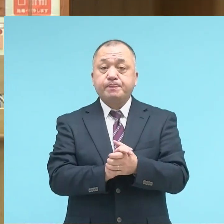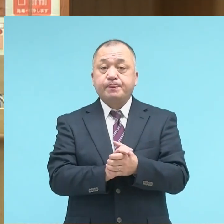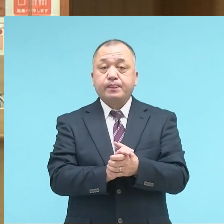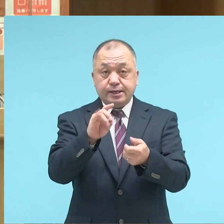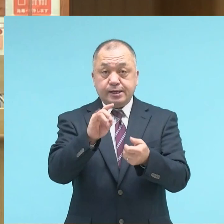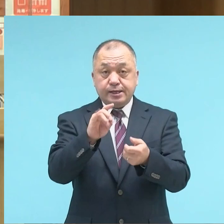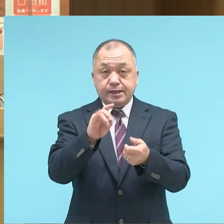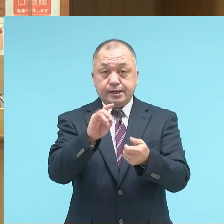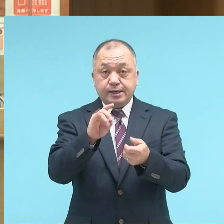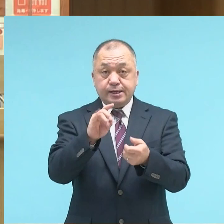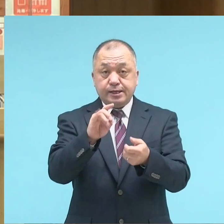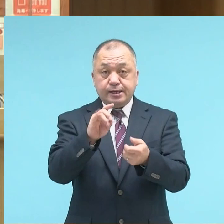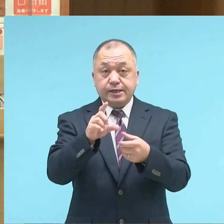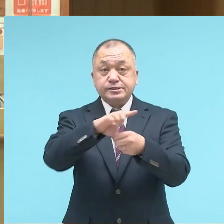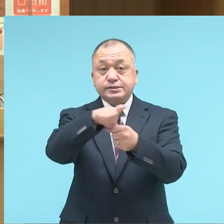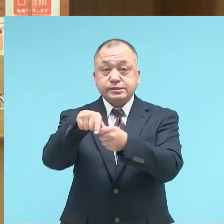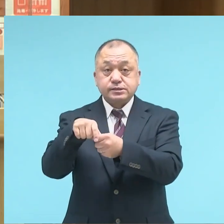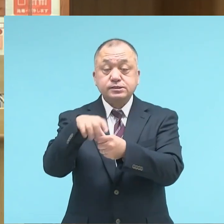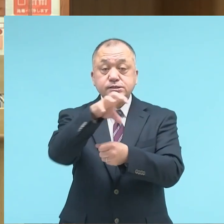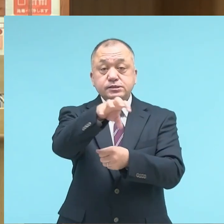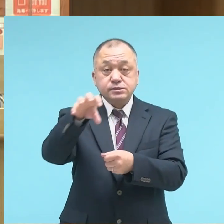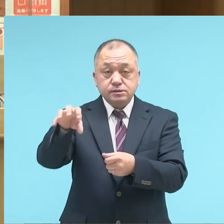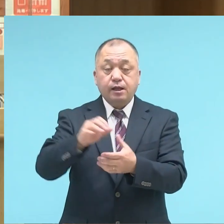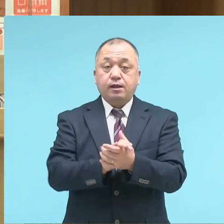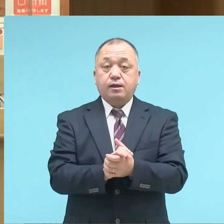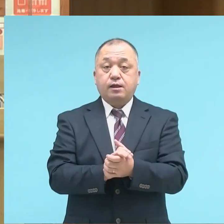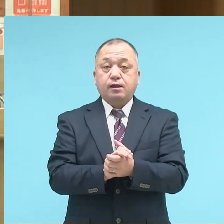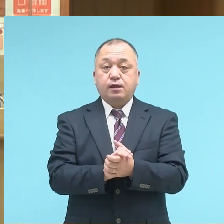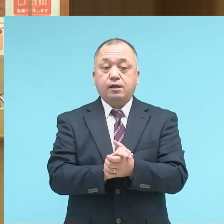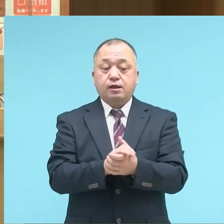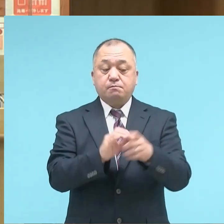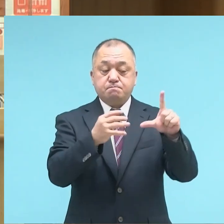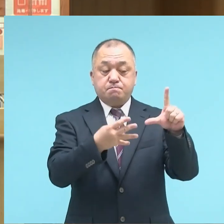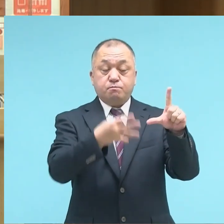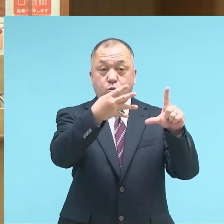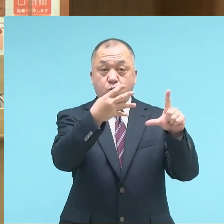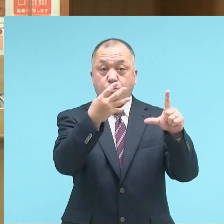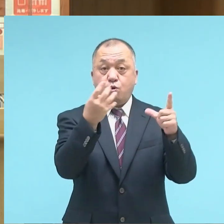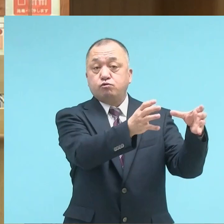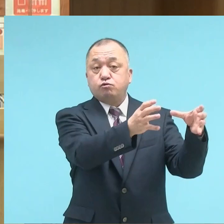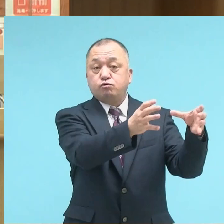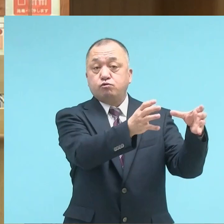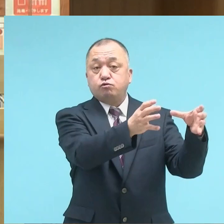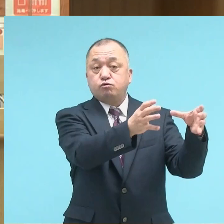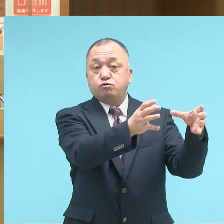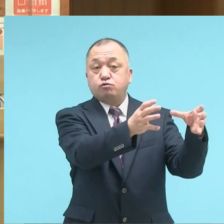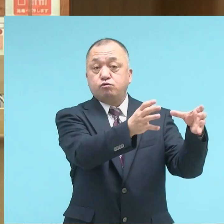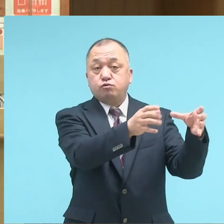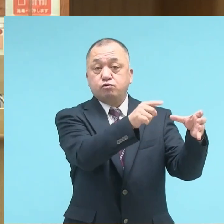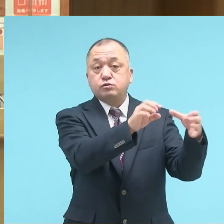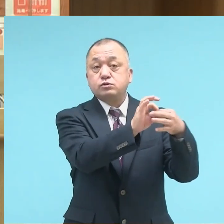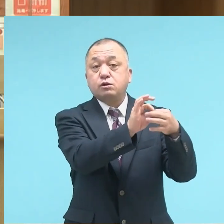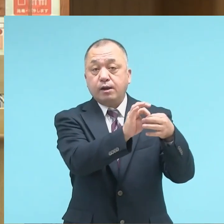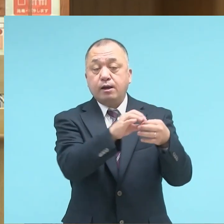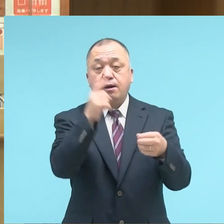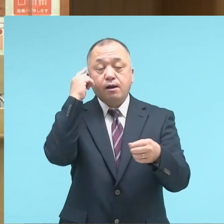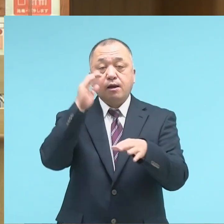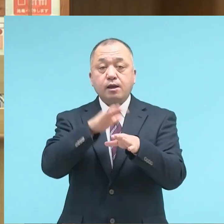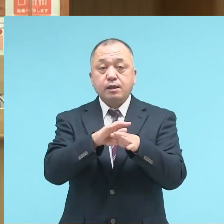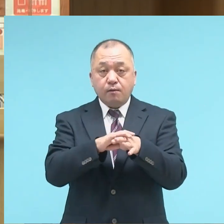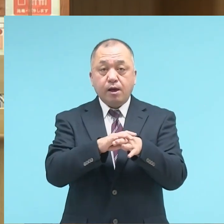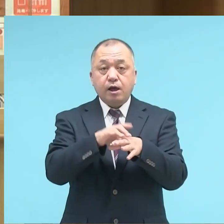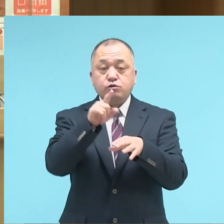まあ、そういったステージ地域でですね、そういった4相当の措置ということで講じていることについては、まあ、その考え方の